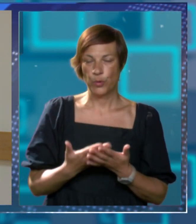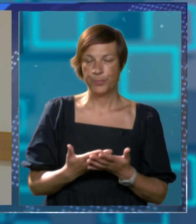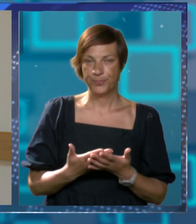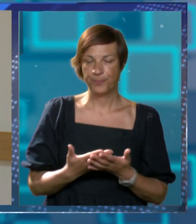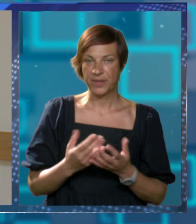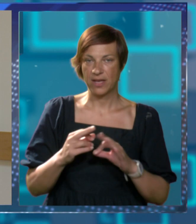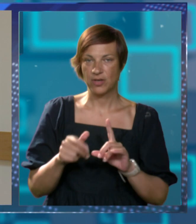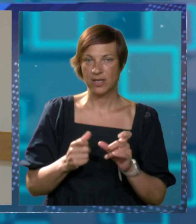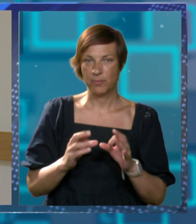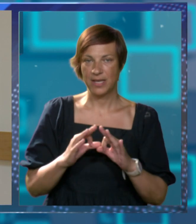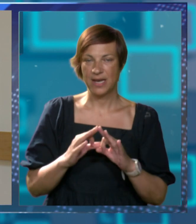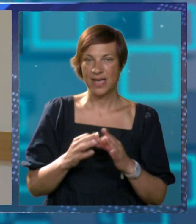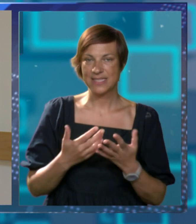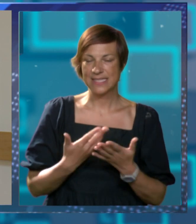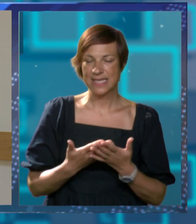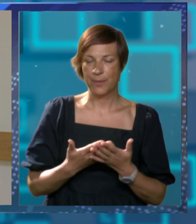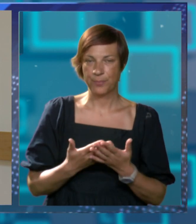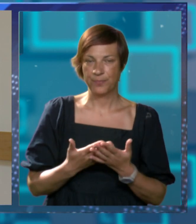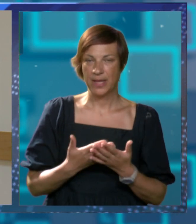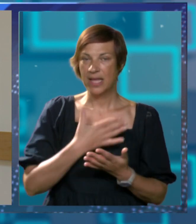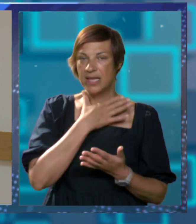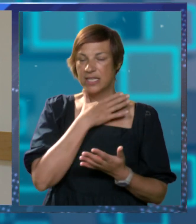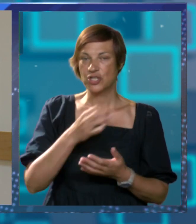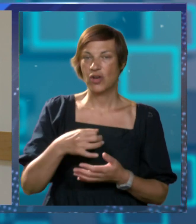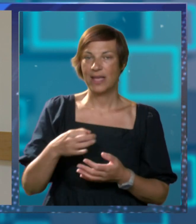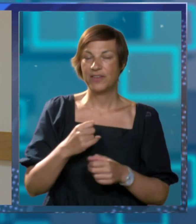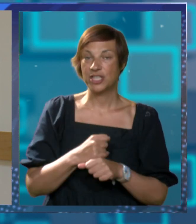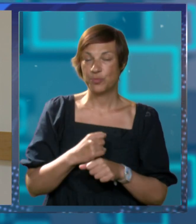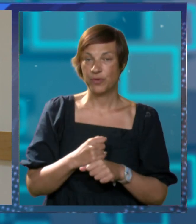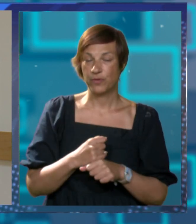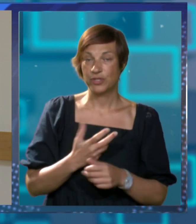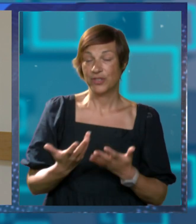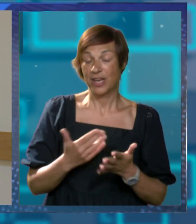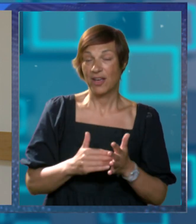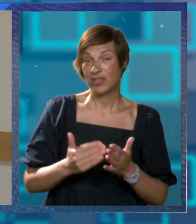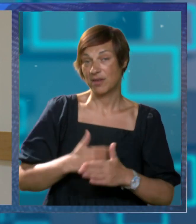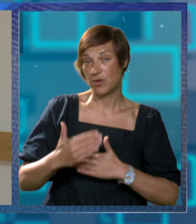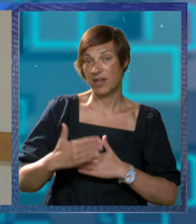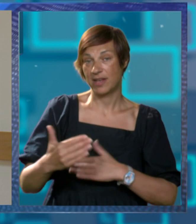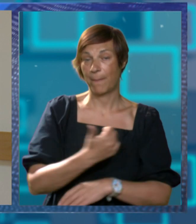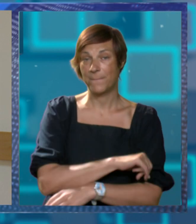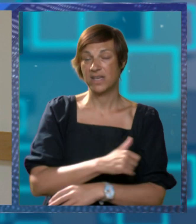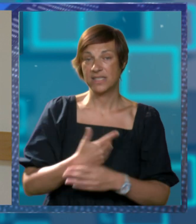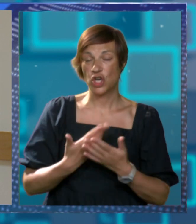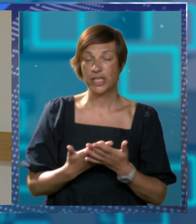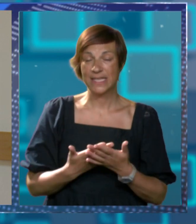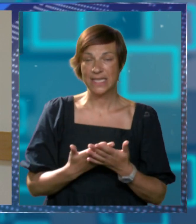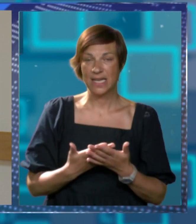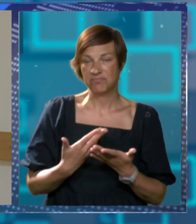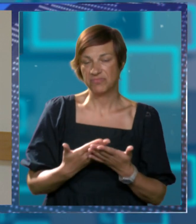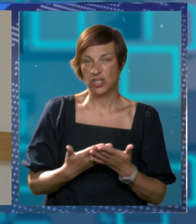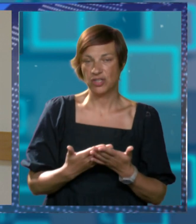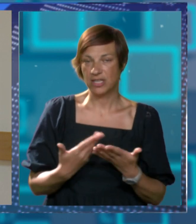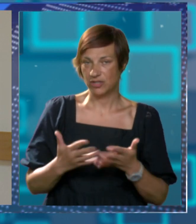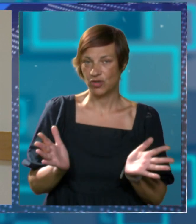ova aglomeracija i škola i vrtić profunkcioniraju u narednih par godina, nećemo se lagati da će biti brže,